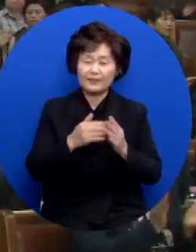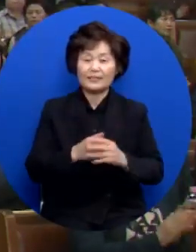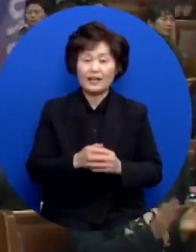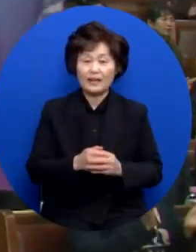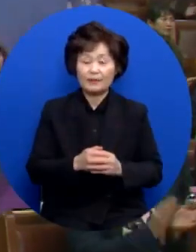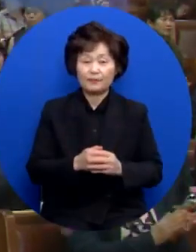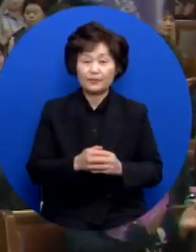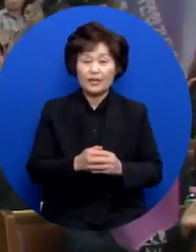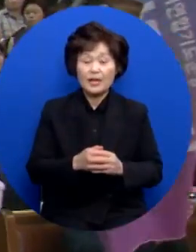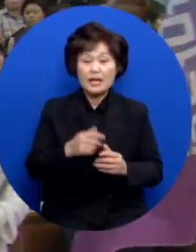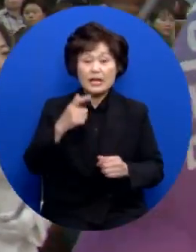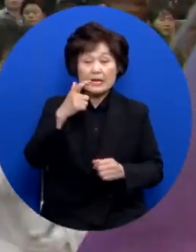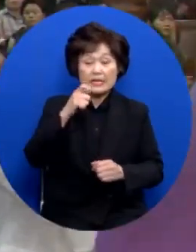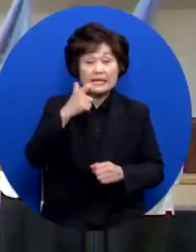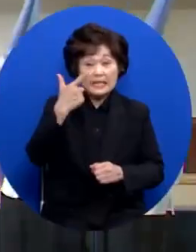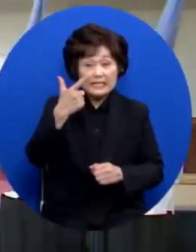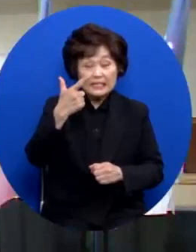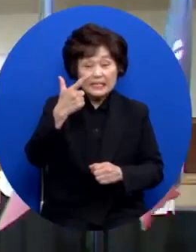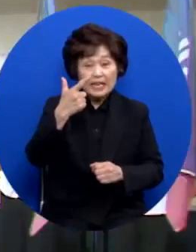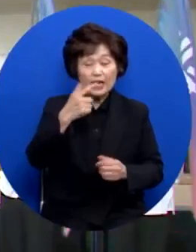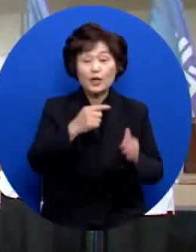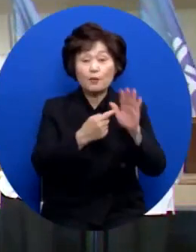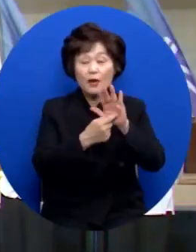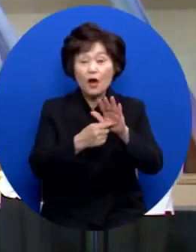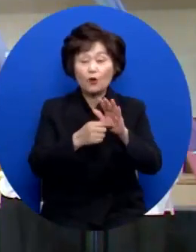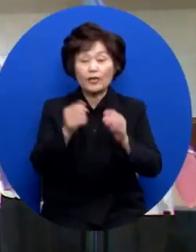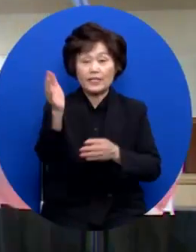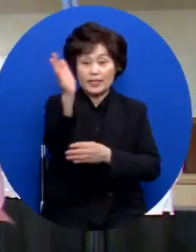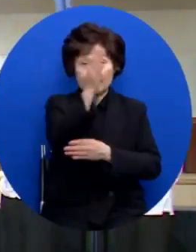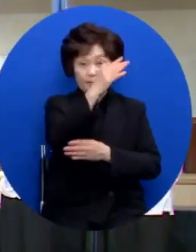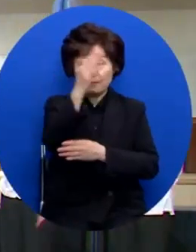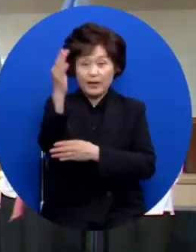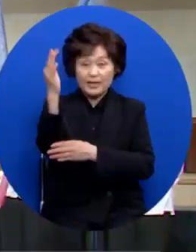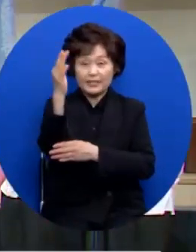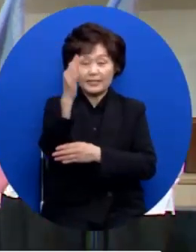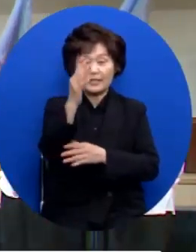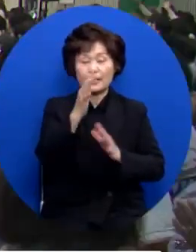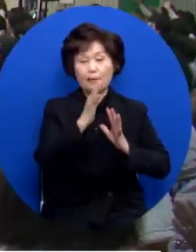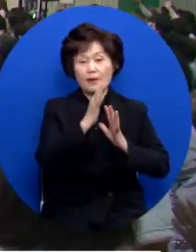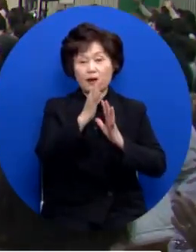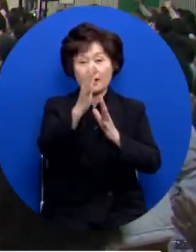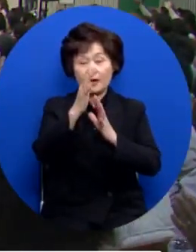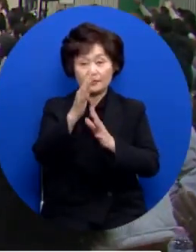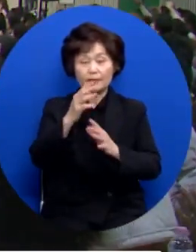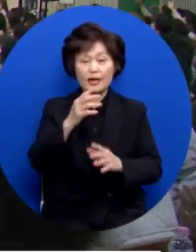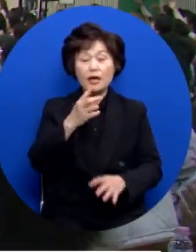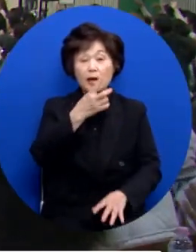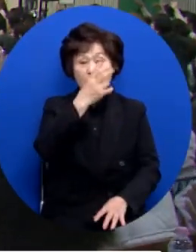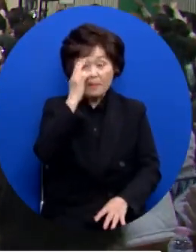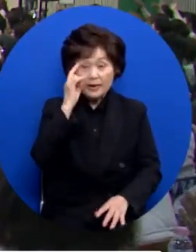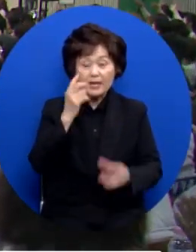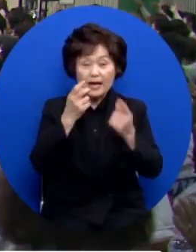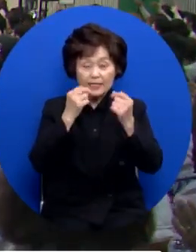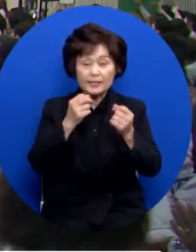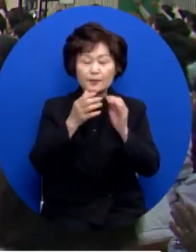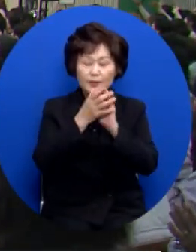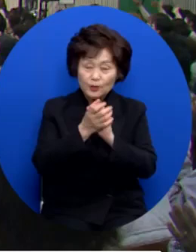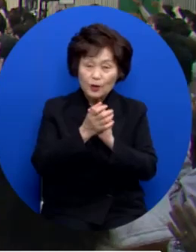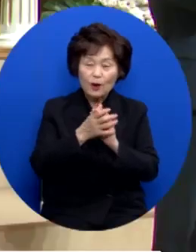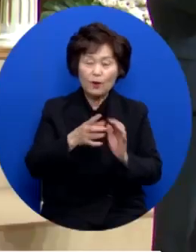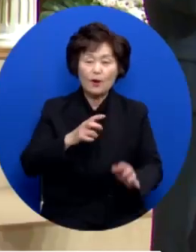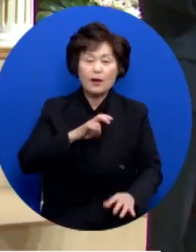대구 경북 16개 구를 상징하는 기수단의 깃발이 입장합니다. 이곳은 마리아처럼 기도하고 마르다처럼